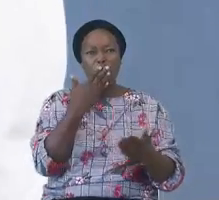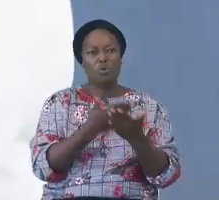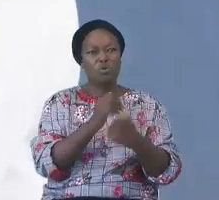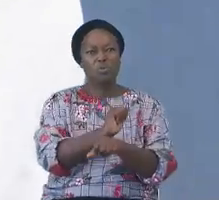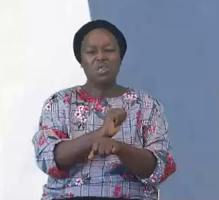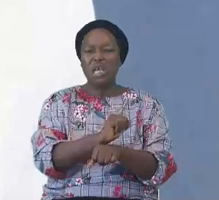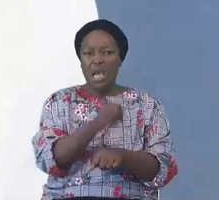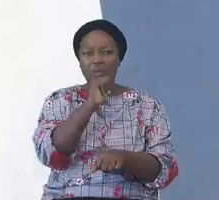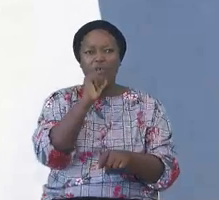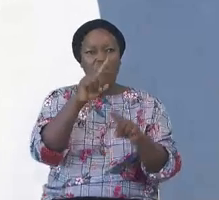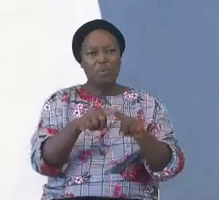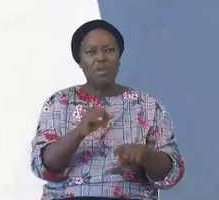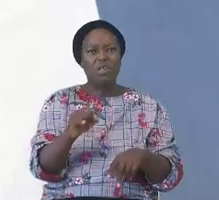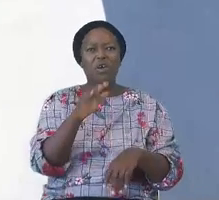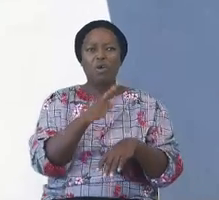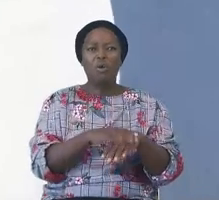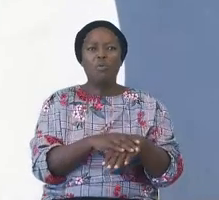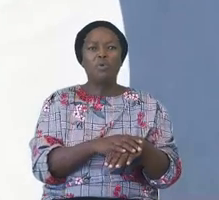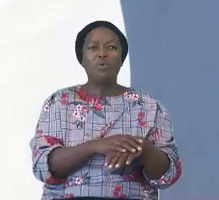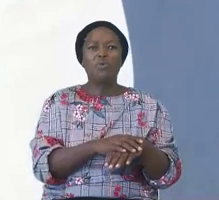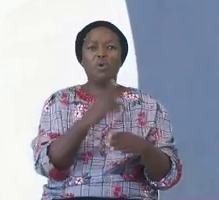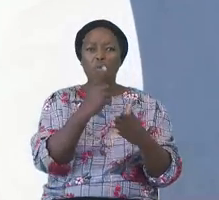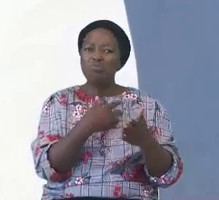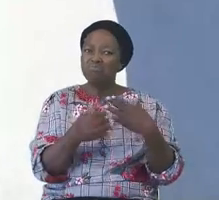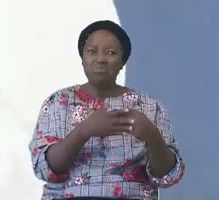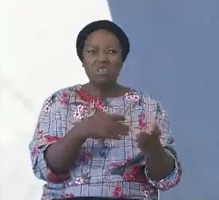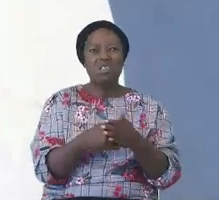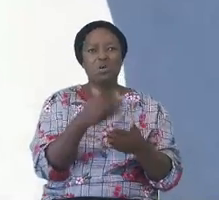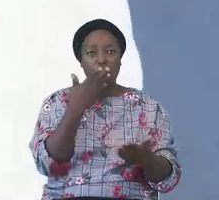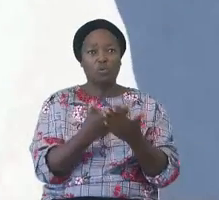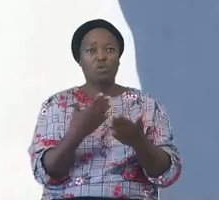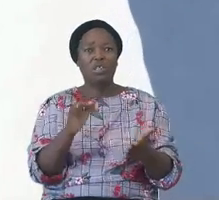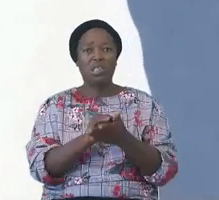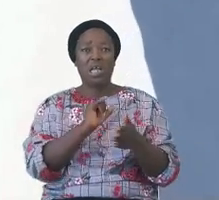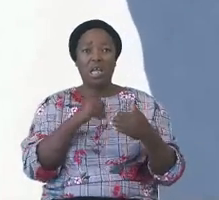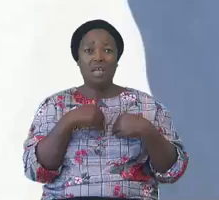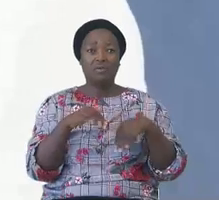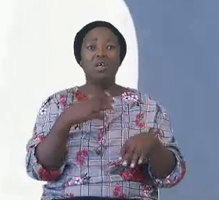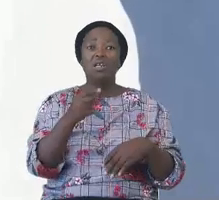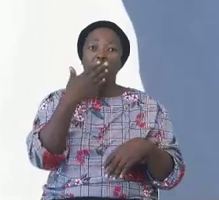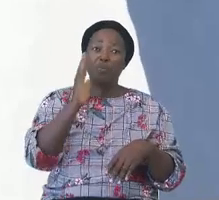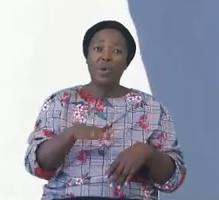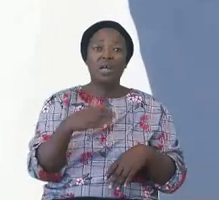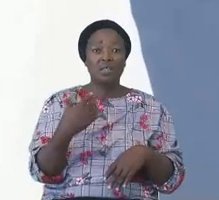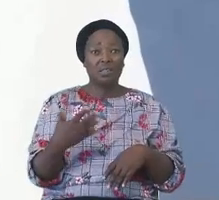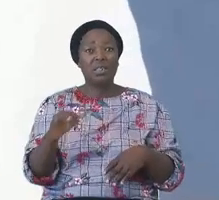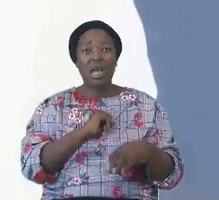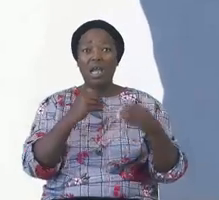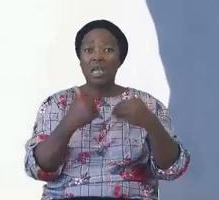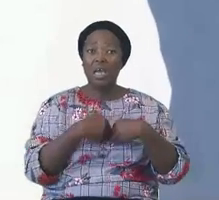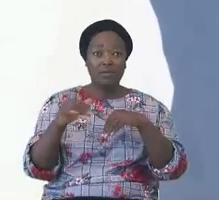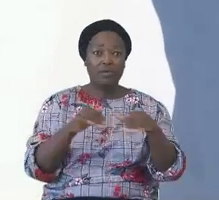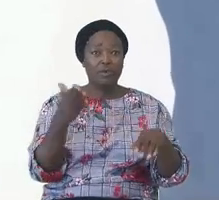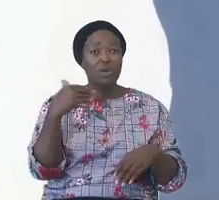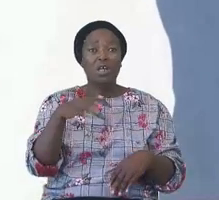viens et tu dis, je ne dépends pas de mes bonnes œuvres. Je ne me fie pas à tout ce que,